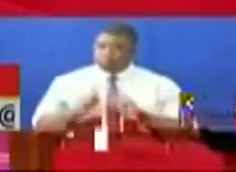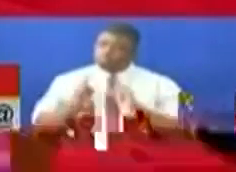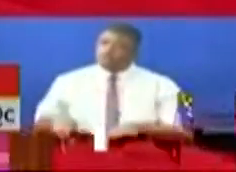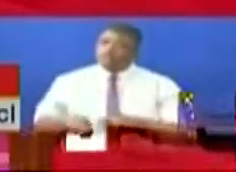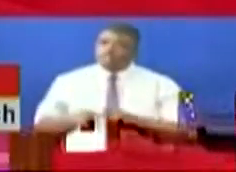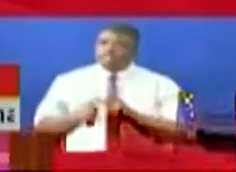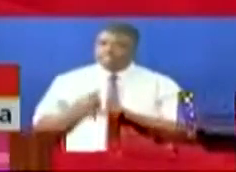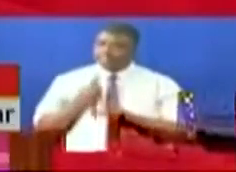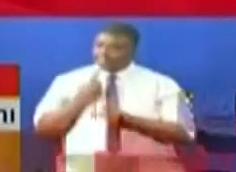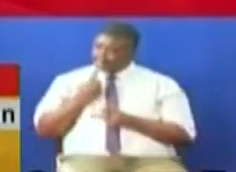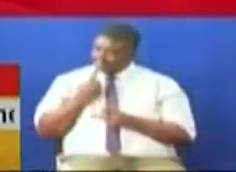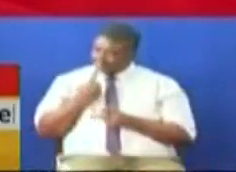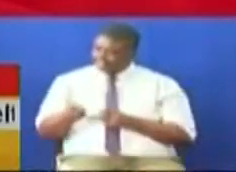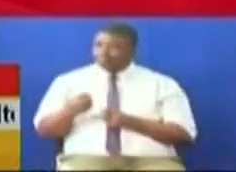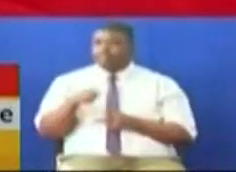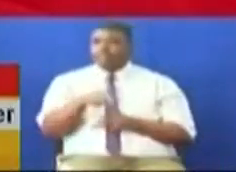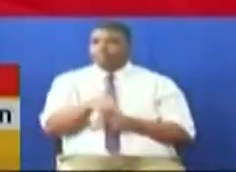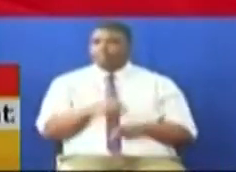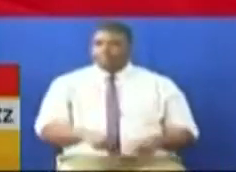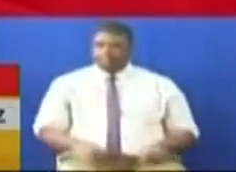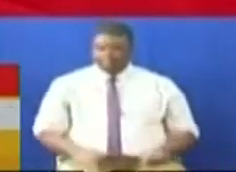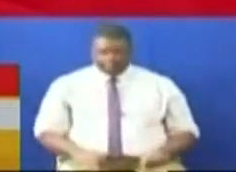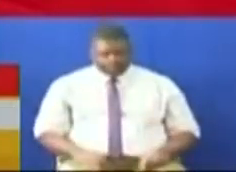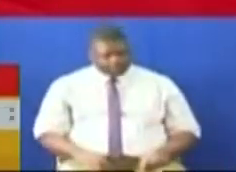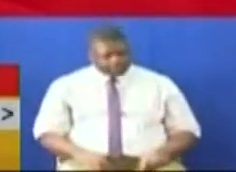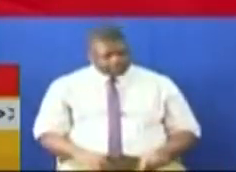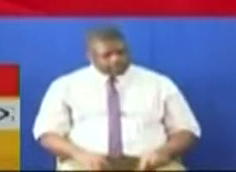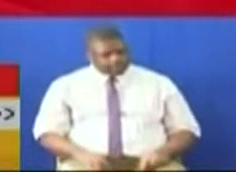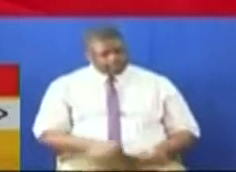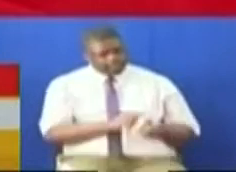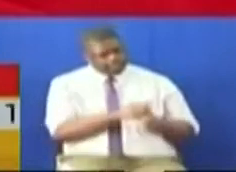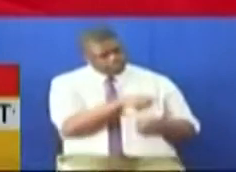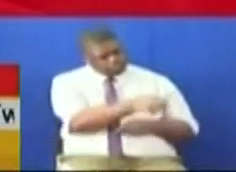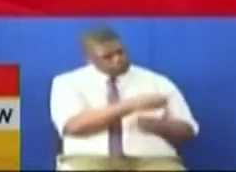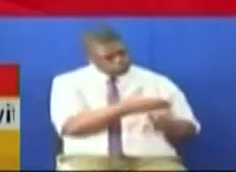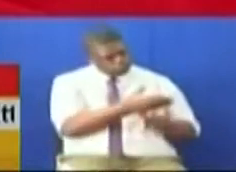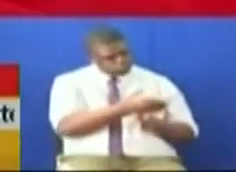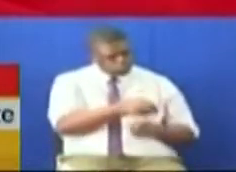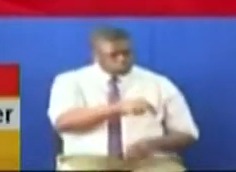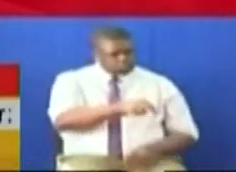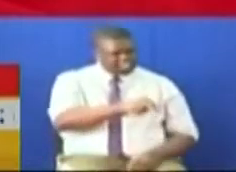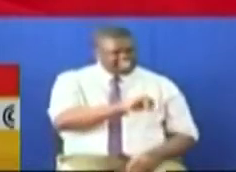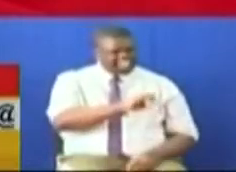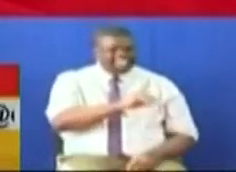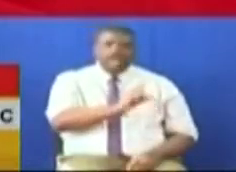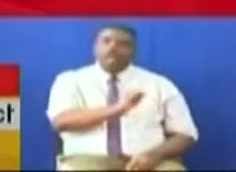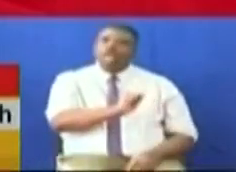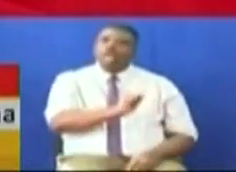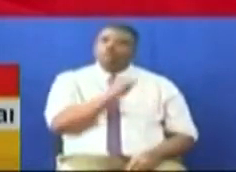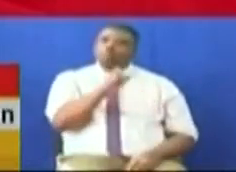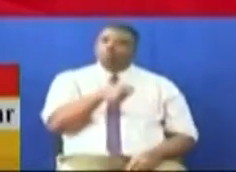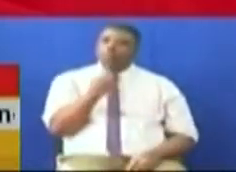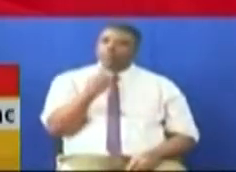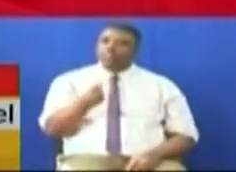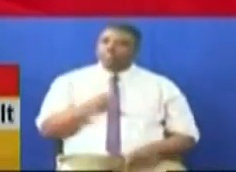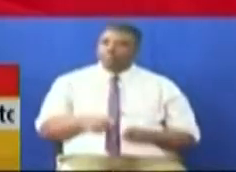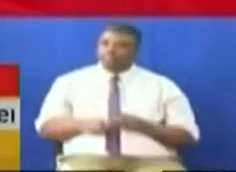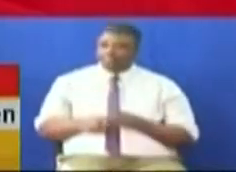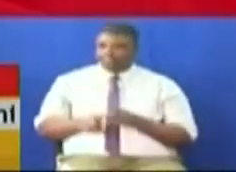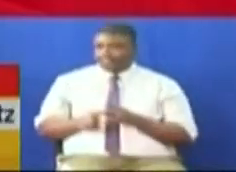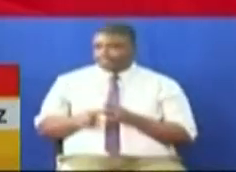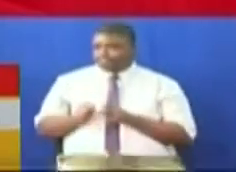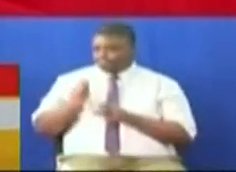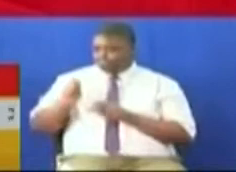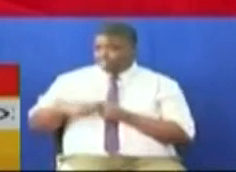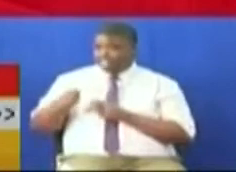kwenye kamati yetu juu ya kuliendea jambo hili linalohusiana na NIDA. Wako wenzangu wamezungumzia kwenye aspect ya mitambo,